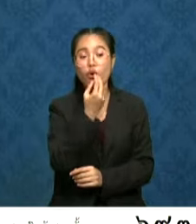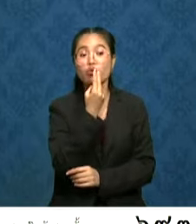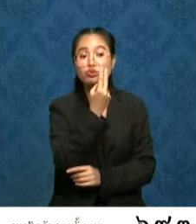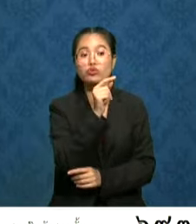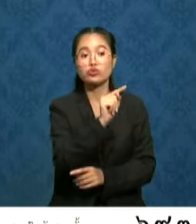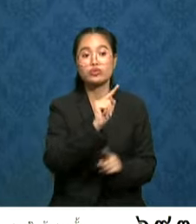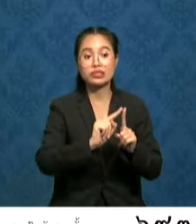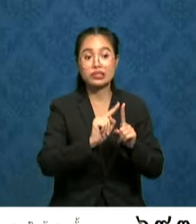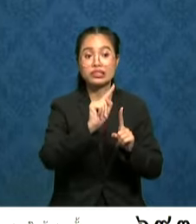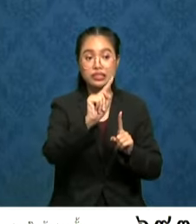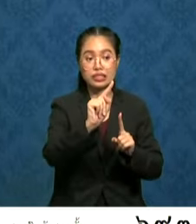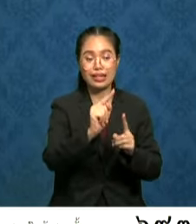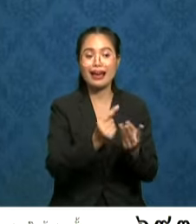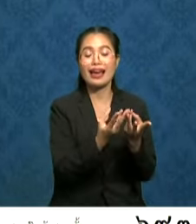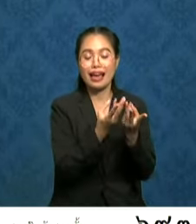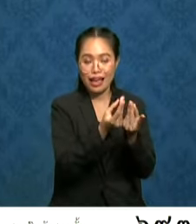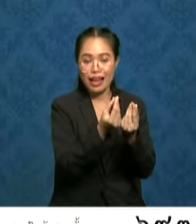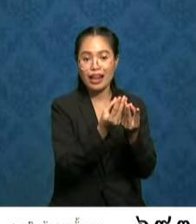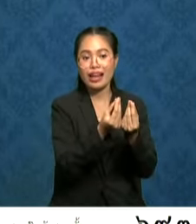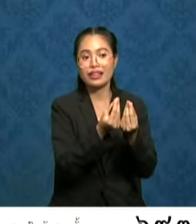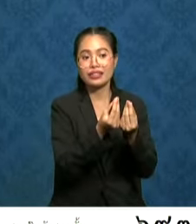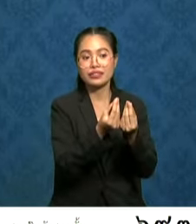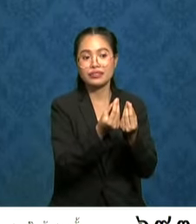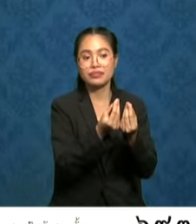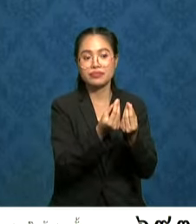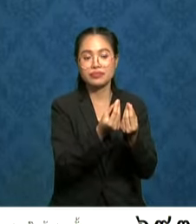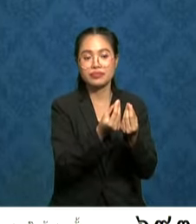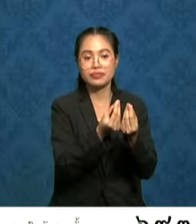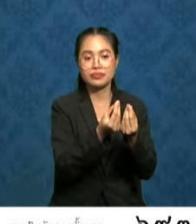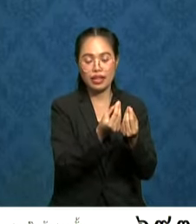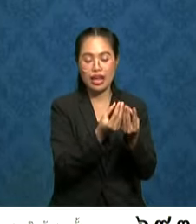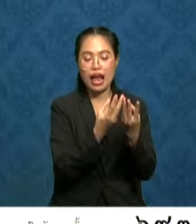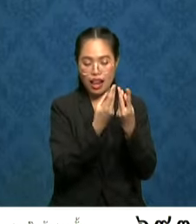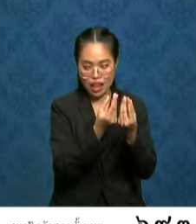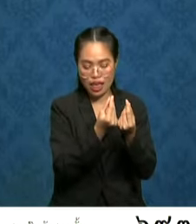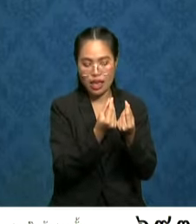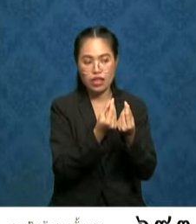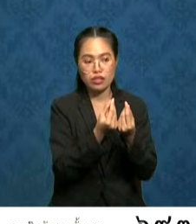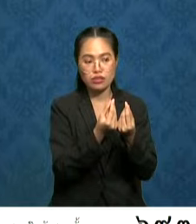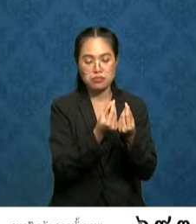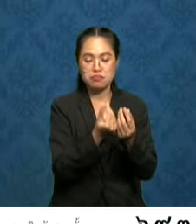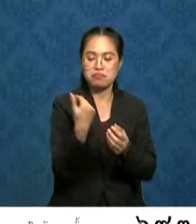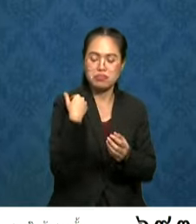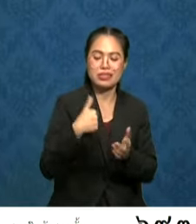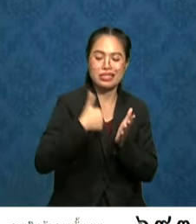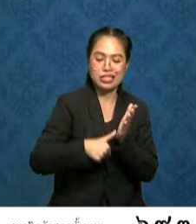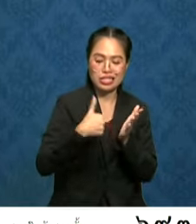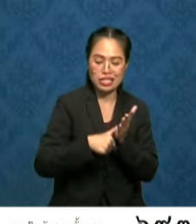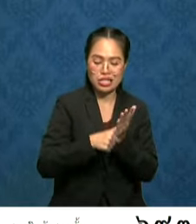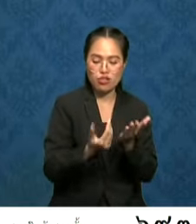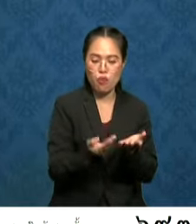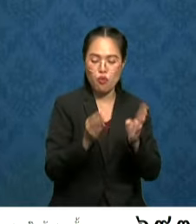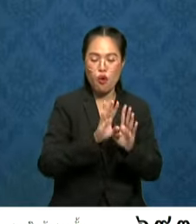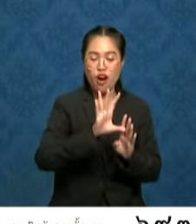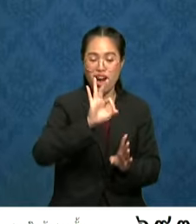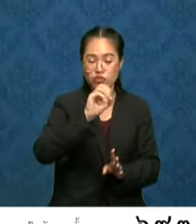ท้าทายที่ 1มีการระบุตัวเลขนะคะซึ่งระบุน้อยมากแต่ก็อันนี้เป็นอันอันที่ระบุนะคะมีการใช้คำว่ามีหนี้ครัวเรือเนี่ยมากกว่าร้อยละ